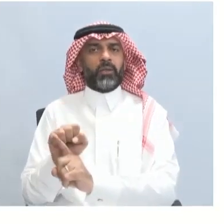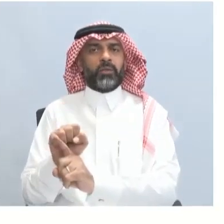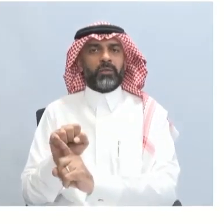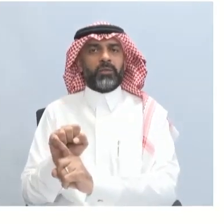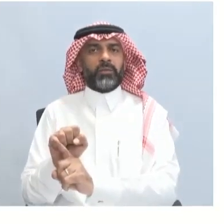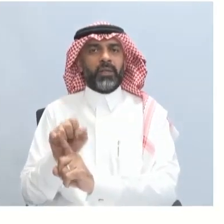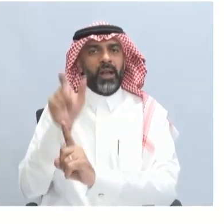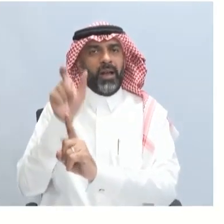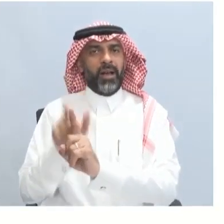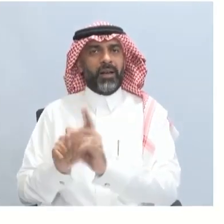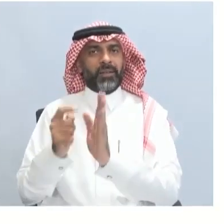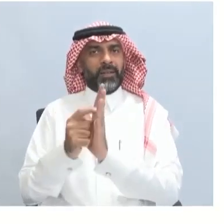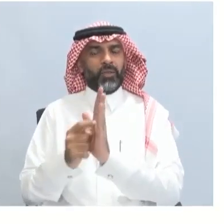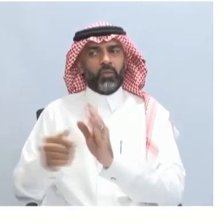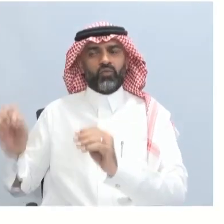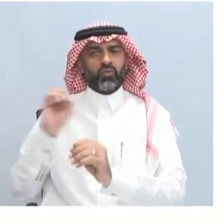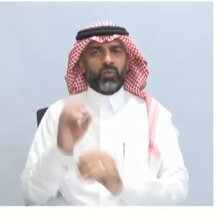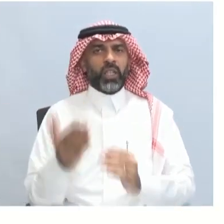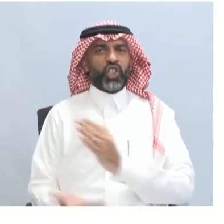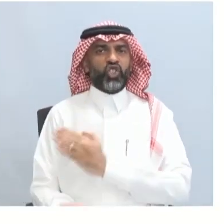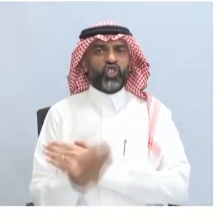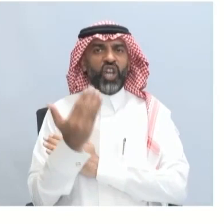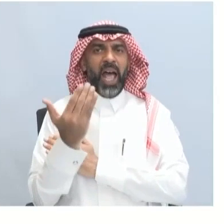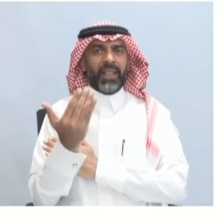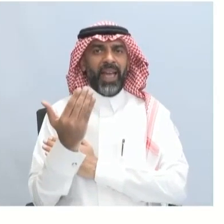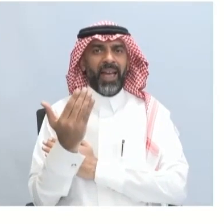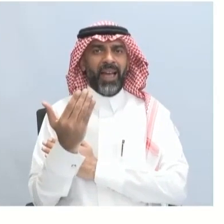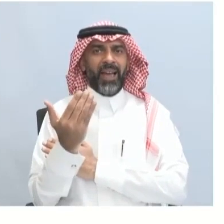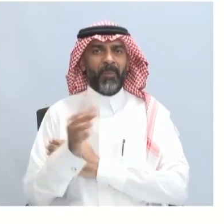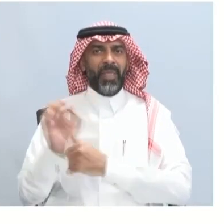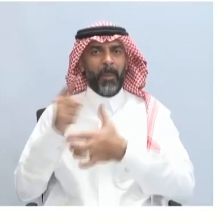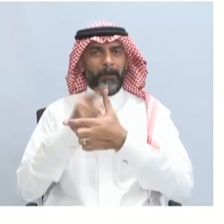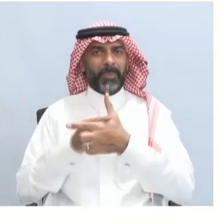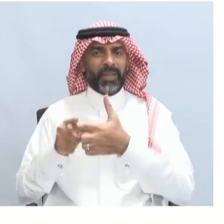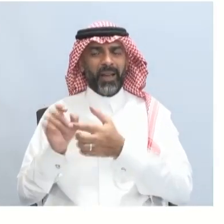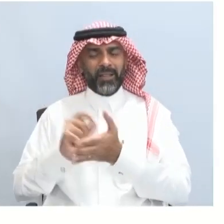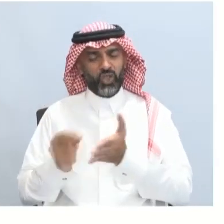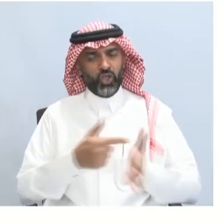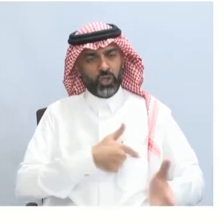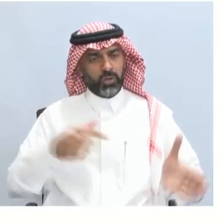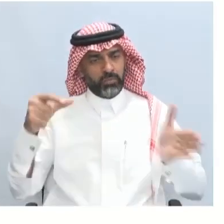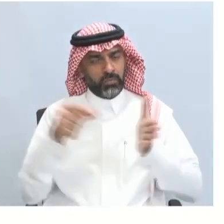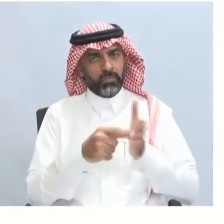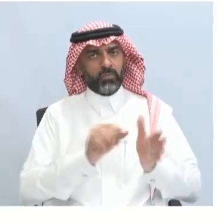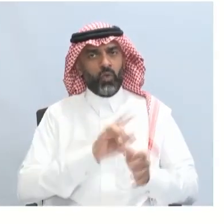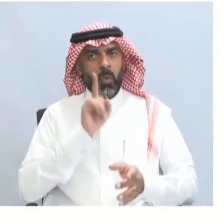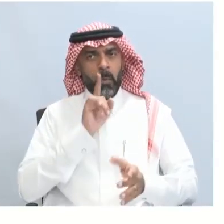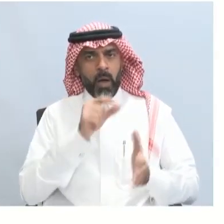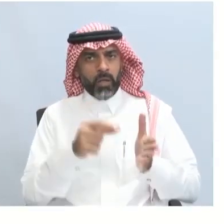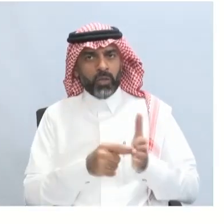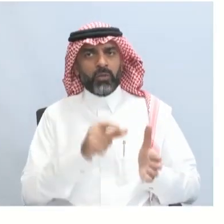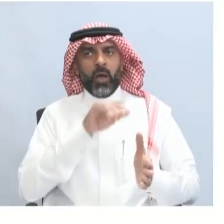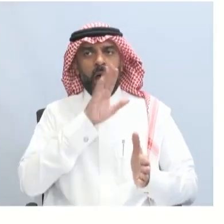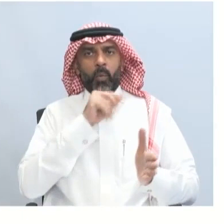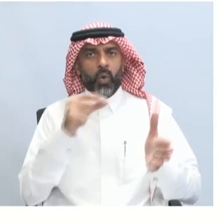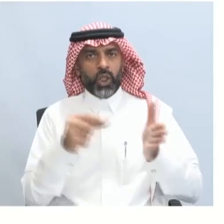شهاده الميلاد المستخرجه من سجلات الاحوال المدنيه المعده لذلك فاذا بينا الان بدء